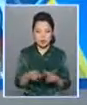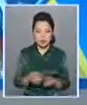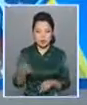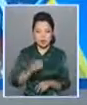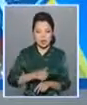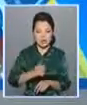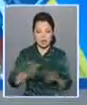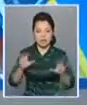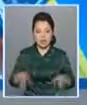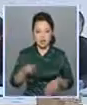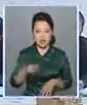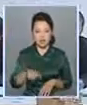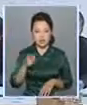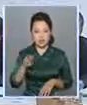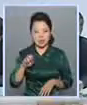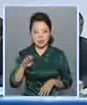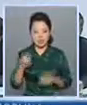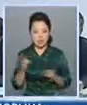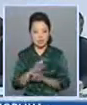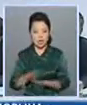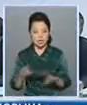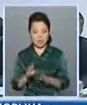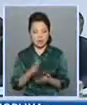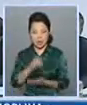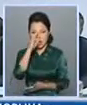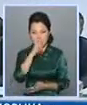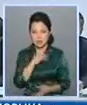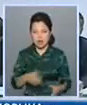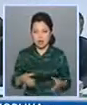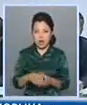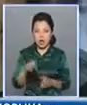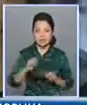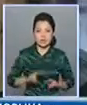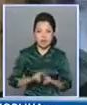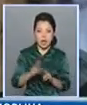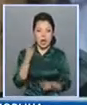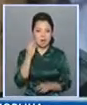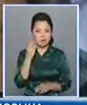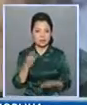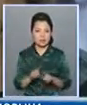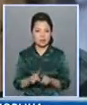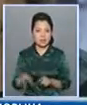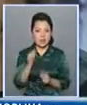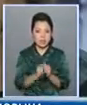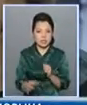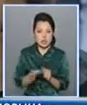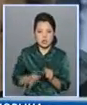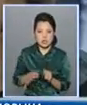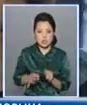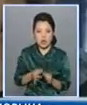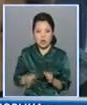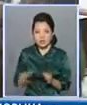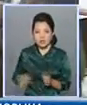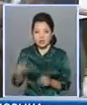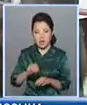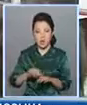төрайымы Ләззат Ибрагимова мәлім етті. Қазір қордың Астана мен Алматыда және республикамыздың әр облысында 16 аймақтық